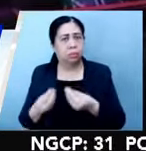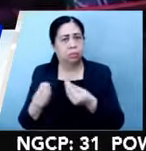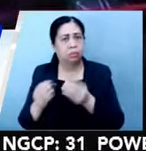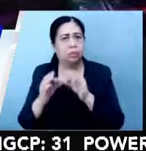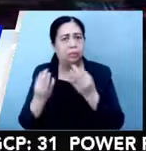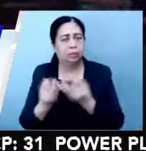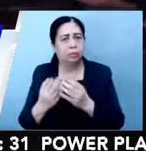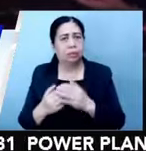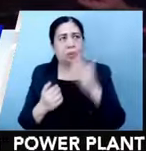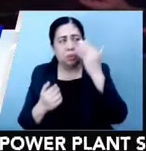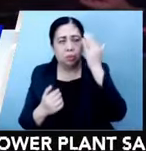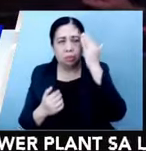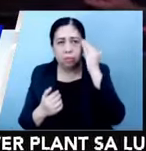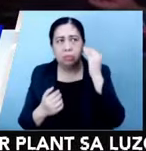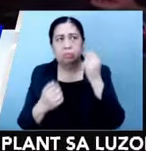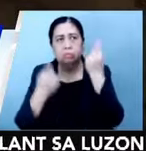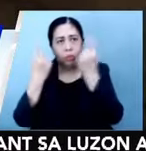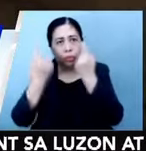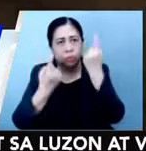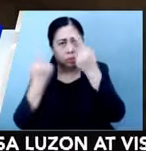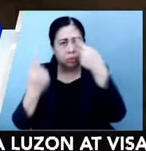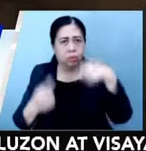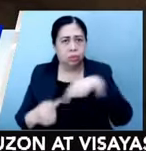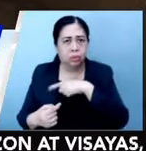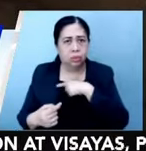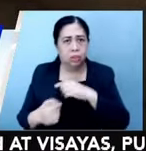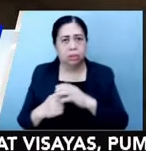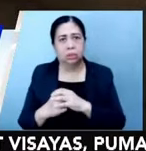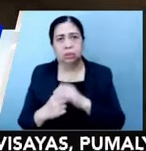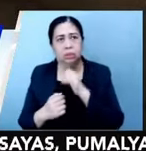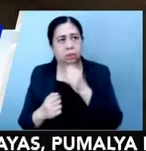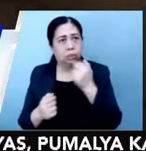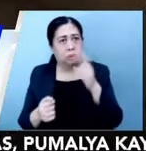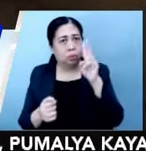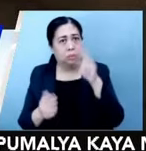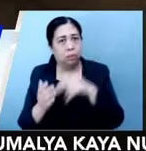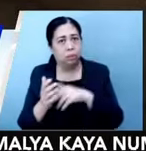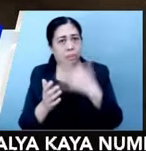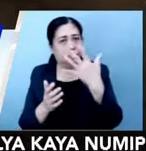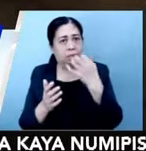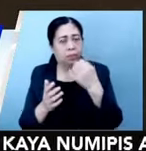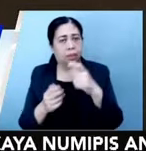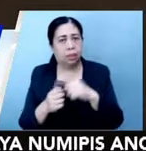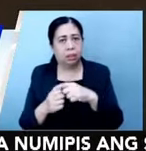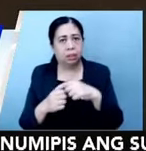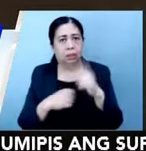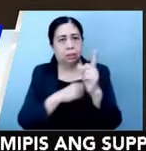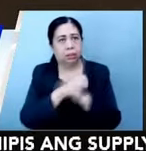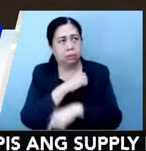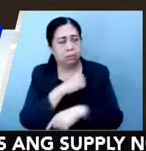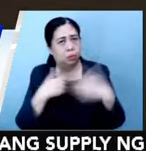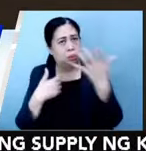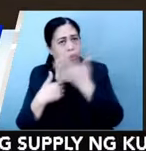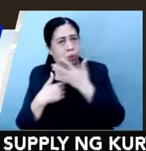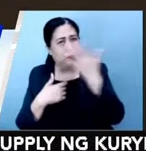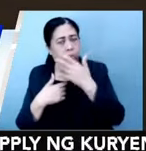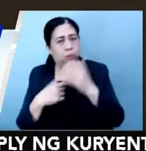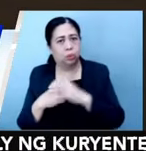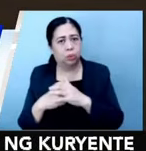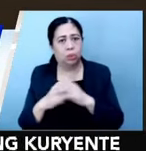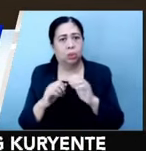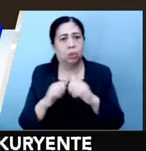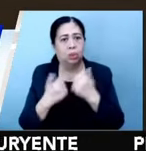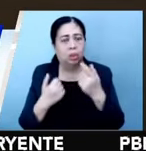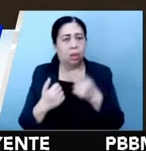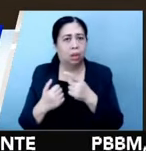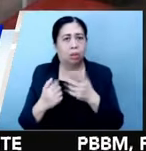sila ng konsiderasyon. Hindi raw kasi biro ang 2,500 pesos na multa at mas lalong masama ang tama sa kanya kapag na-impound